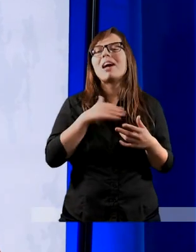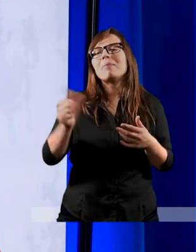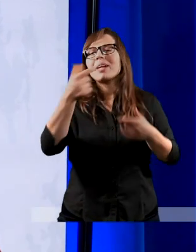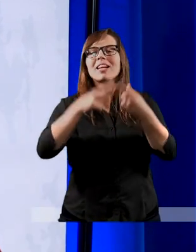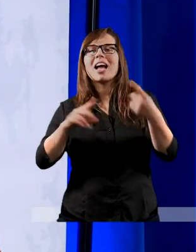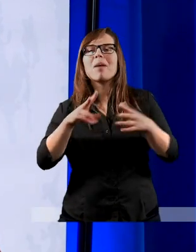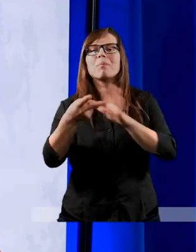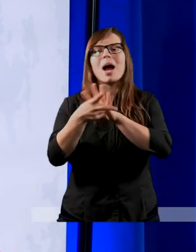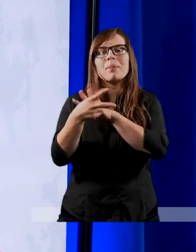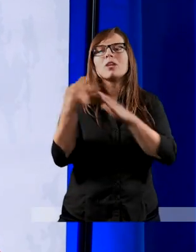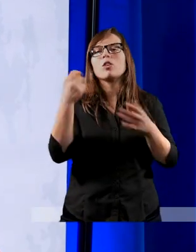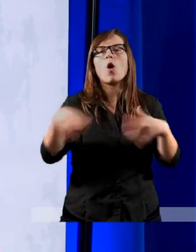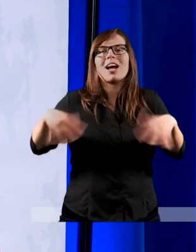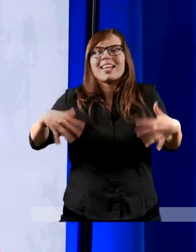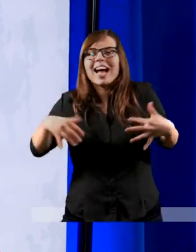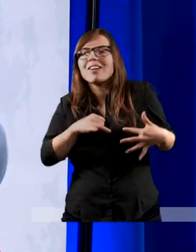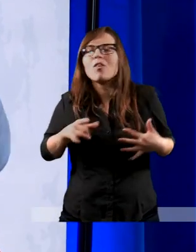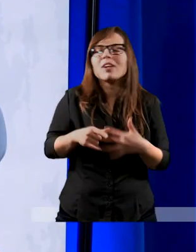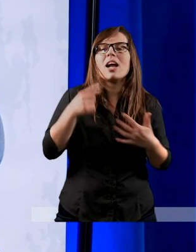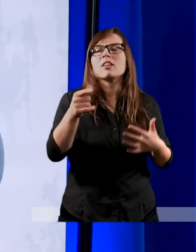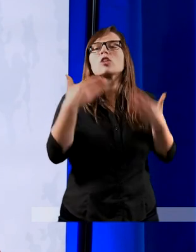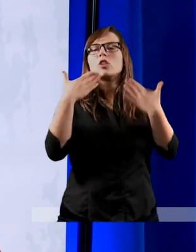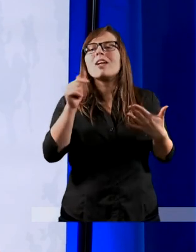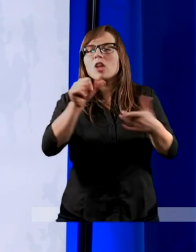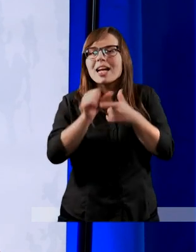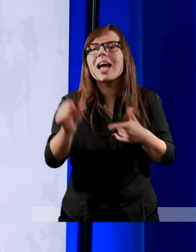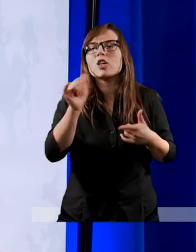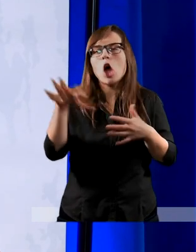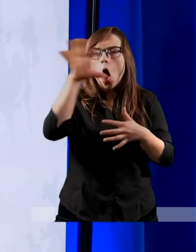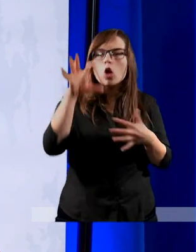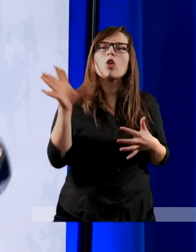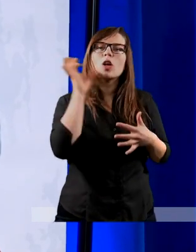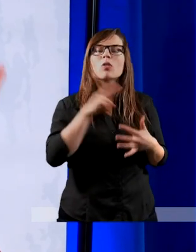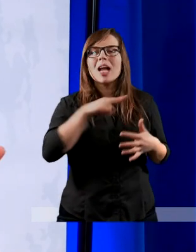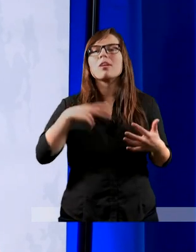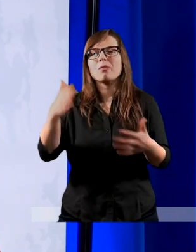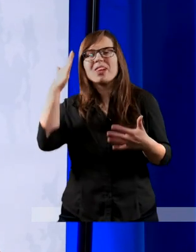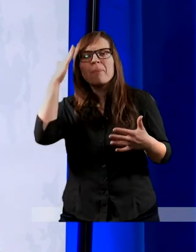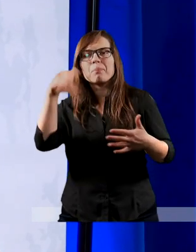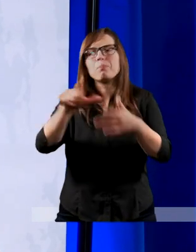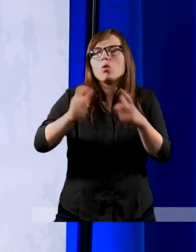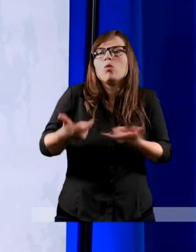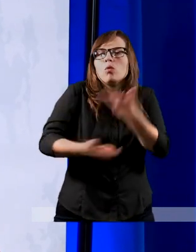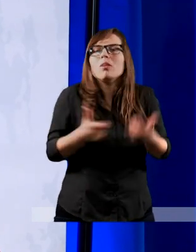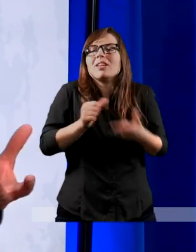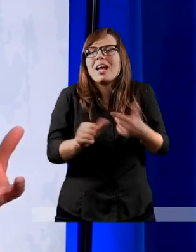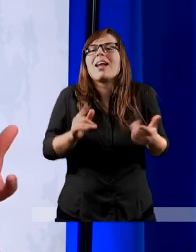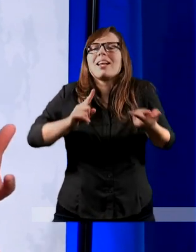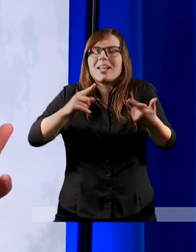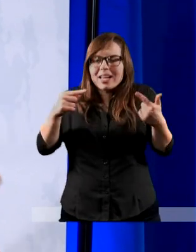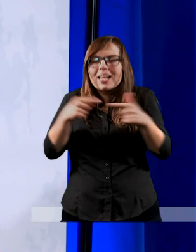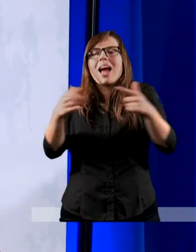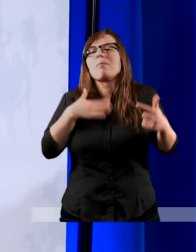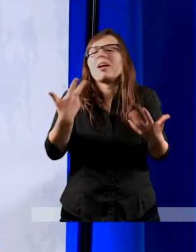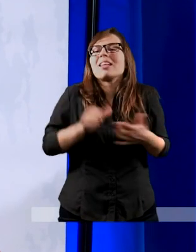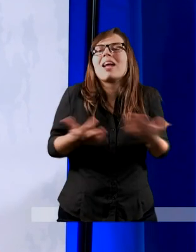przed kamerą, troszeczkę nam się postresował. Dziękuję, że jesteś, że słuchasz, że oglądasz nas, bo wtedy wiemy, że to, co robimy, ma sens.